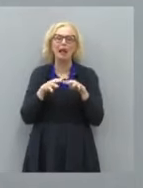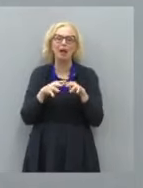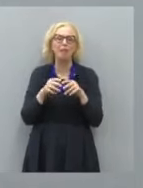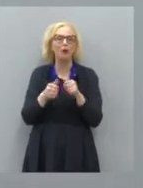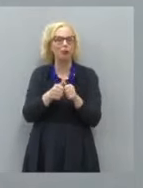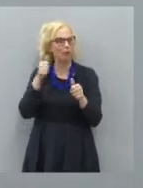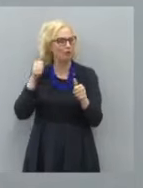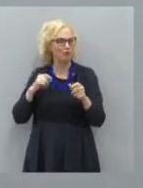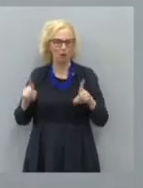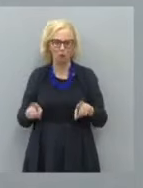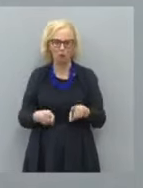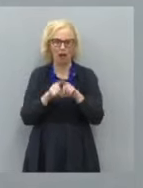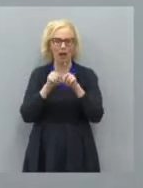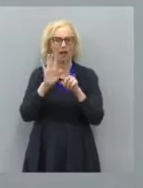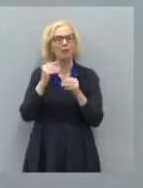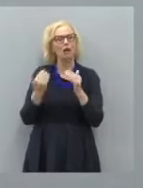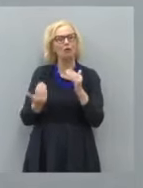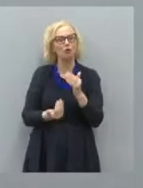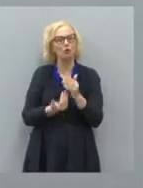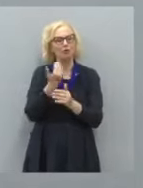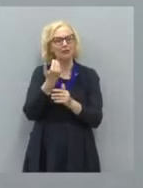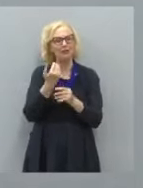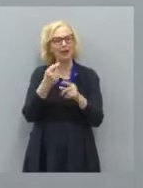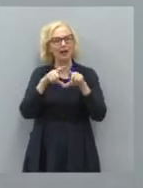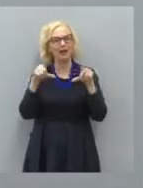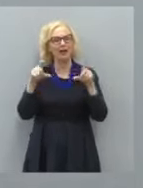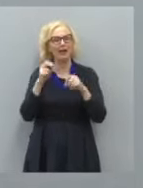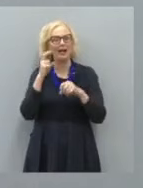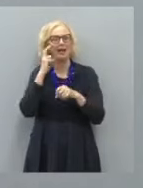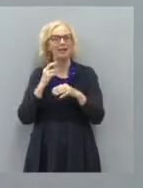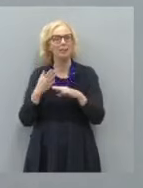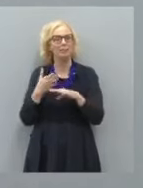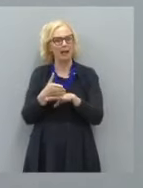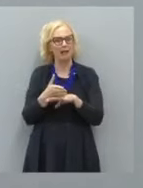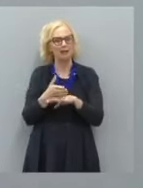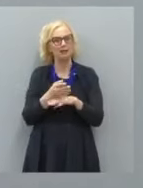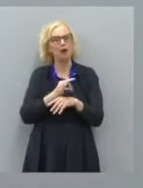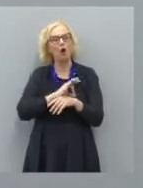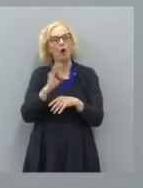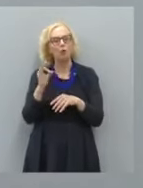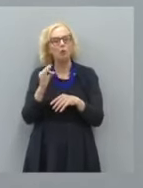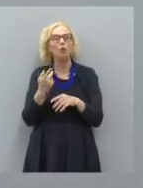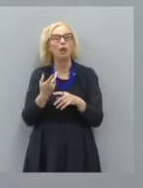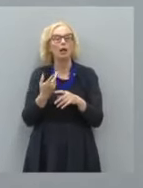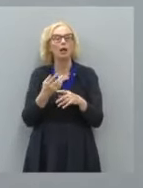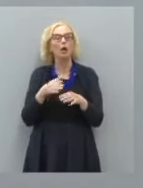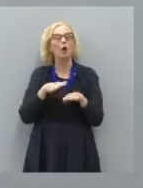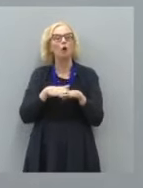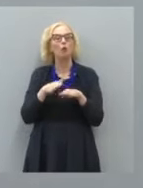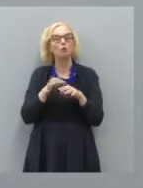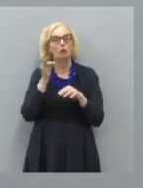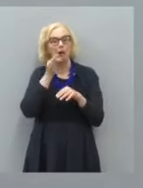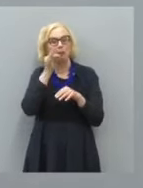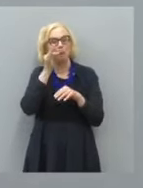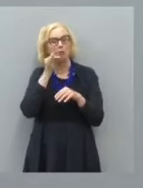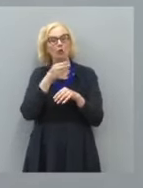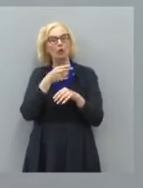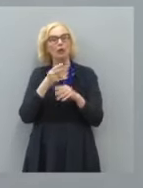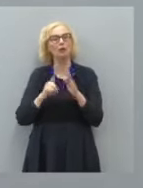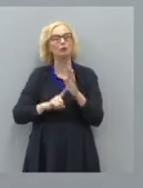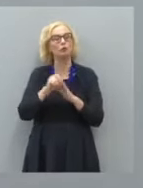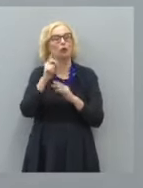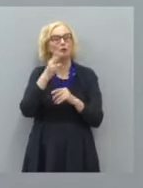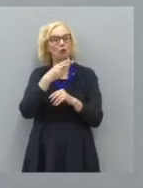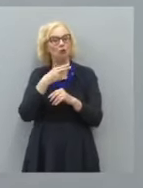scorso con la novità del green pass oppure con l'utilizzo il tampone negativo che si può fare